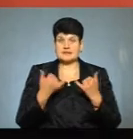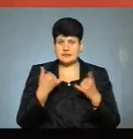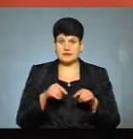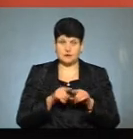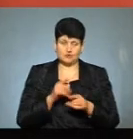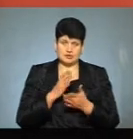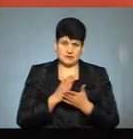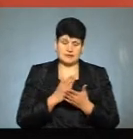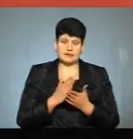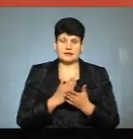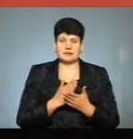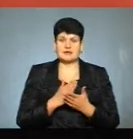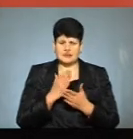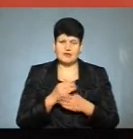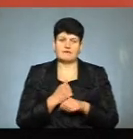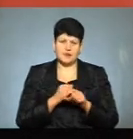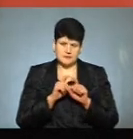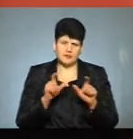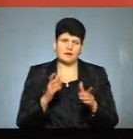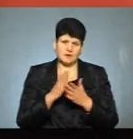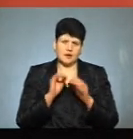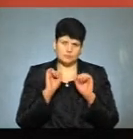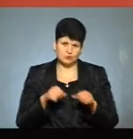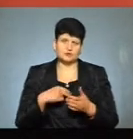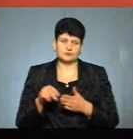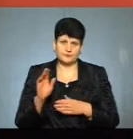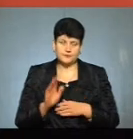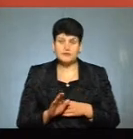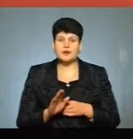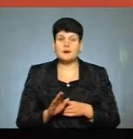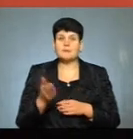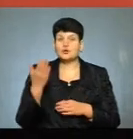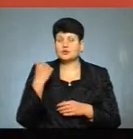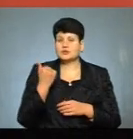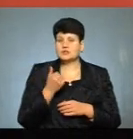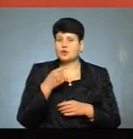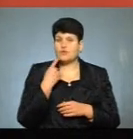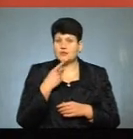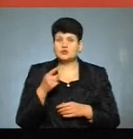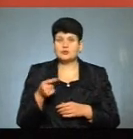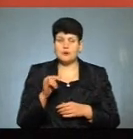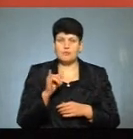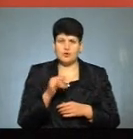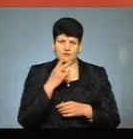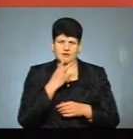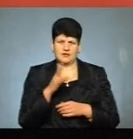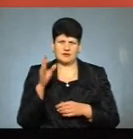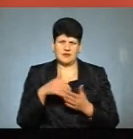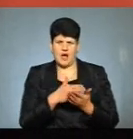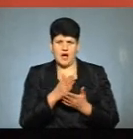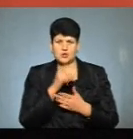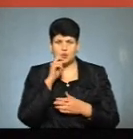є в наявності. Так, є в аптечній мережі, можна придбати. Пані Світлано, ми минулого тижня говорили про те, що Тернопільщина погано виглядала на карті всієї України. У